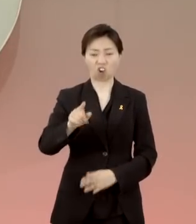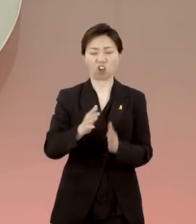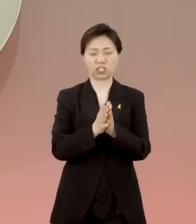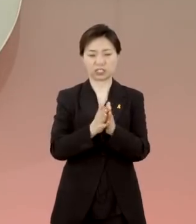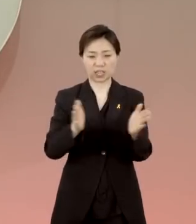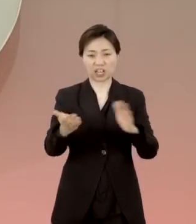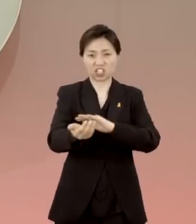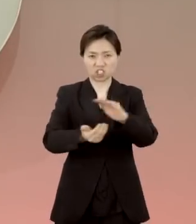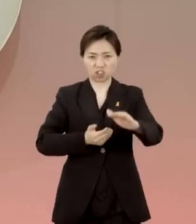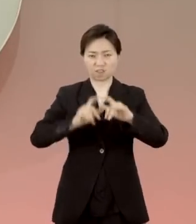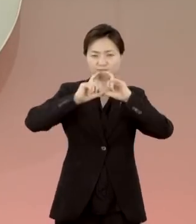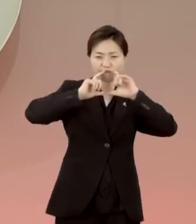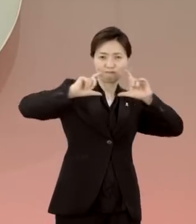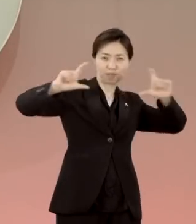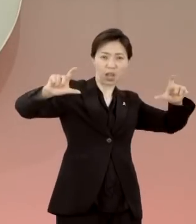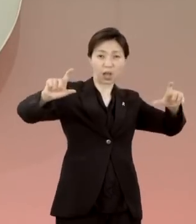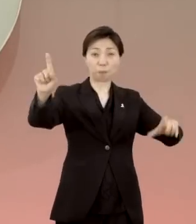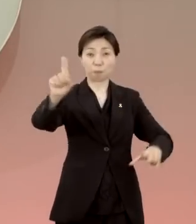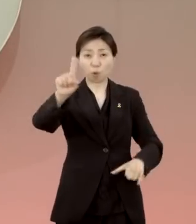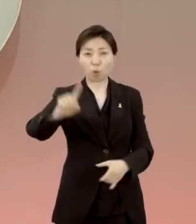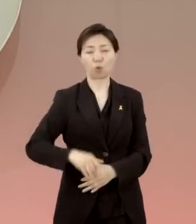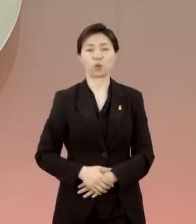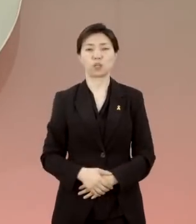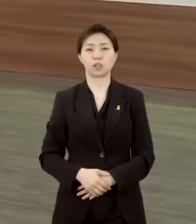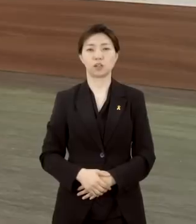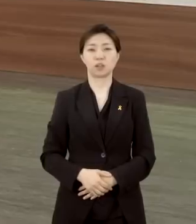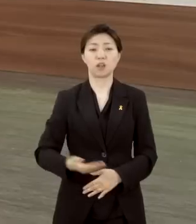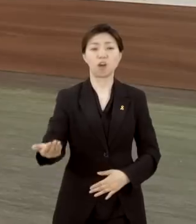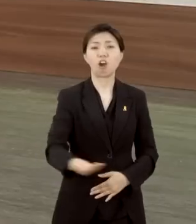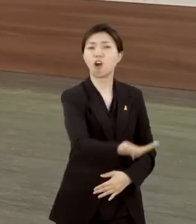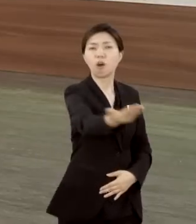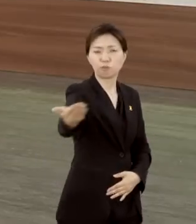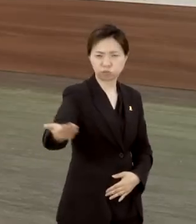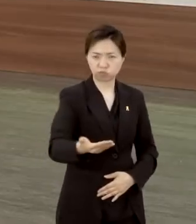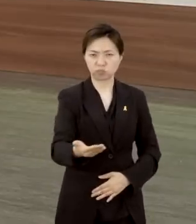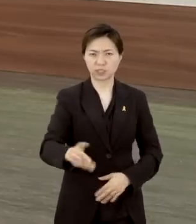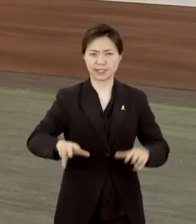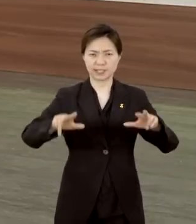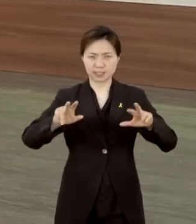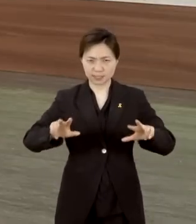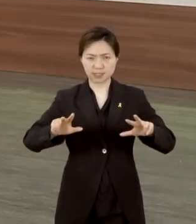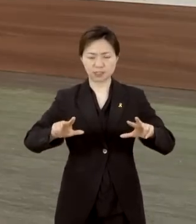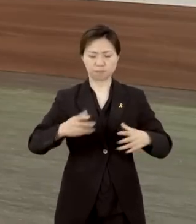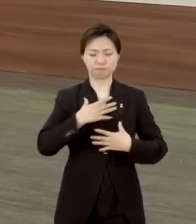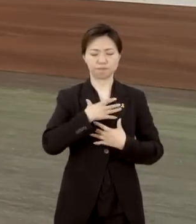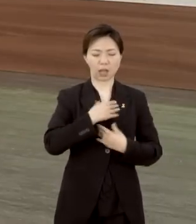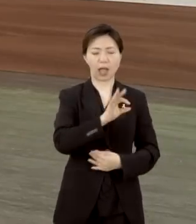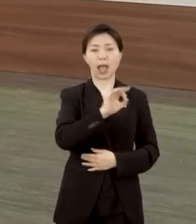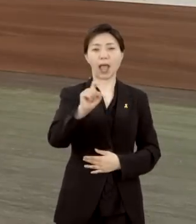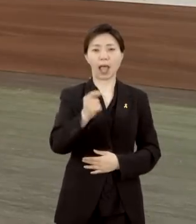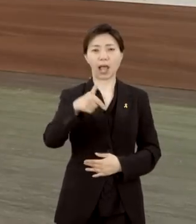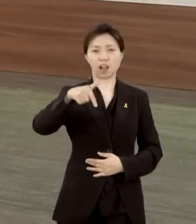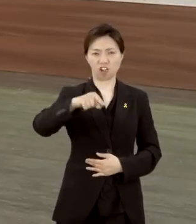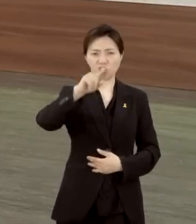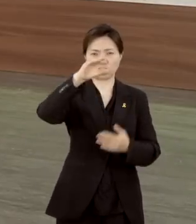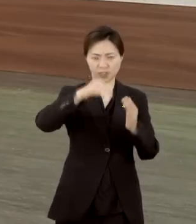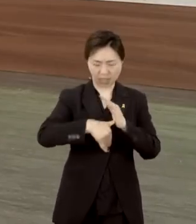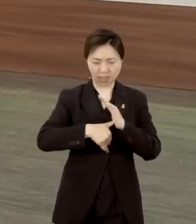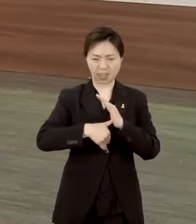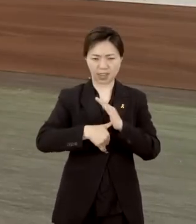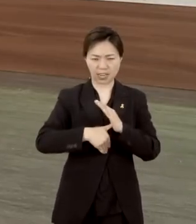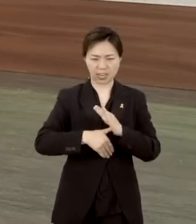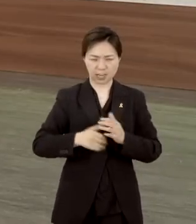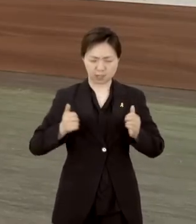이렇게 공표했다고 합니다 여러분 이번 안것 동안